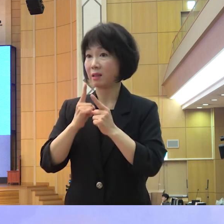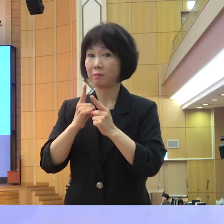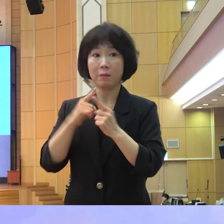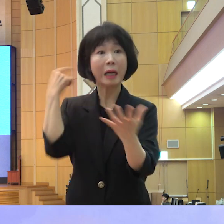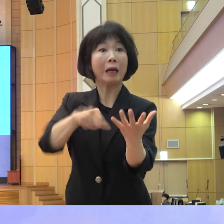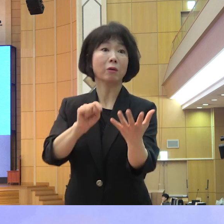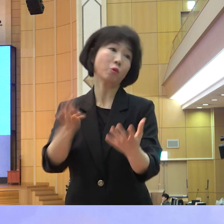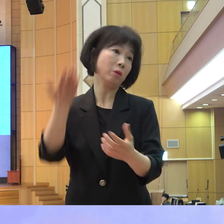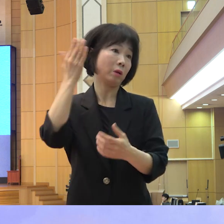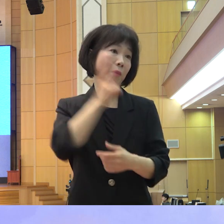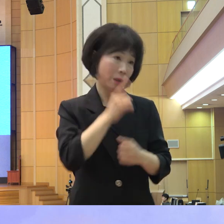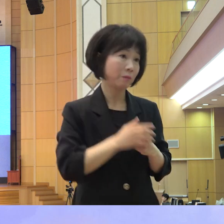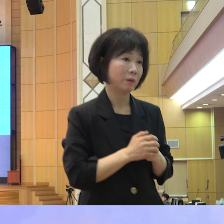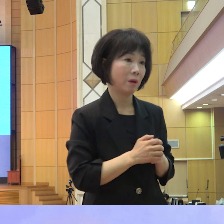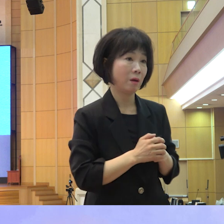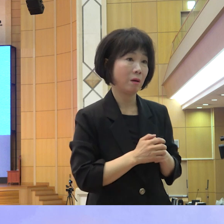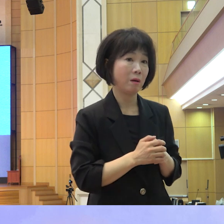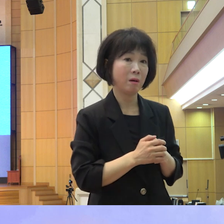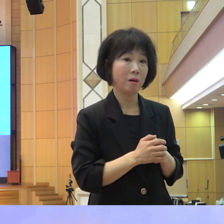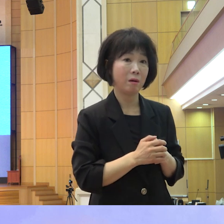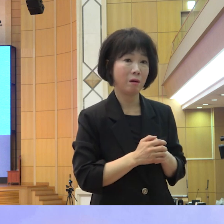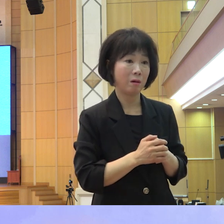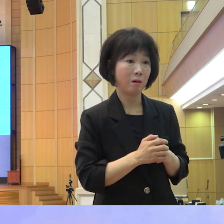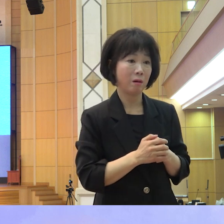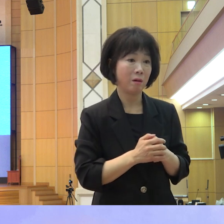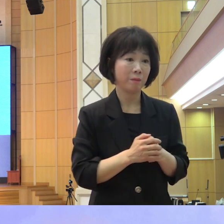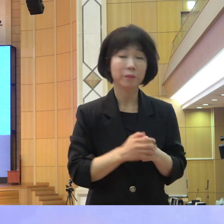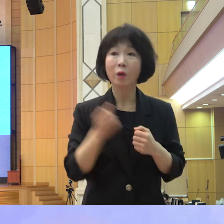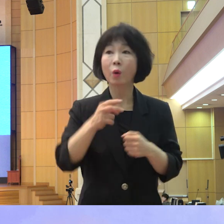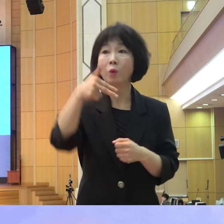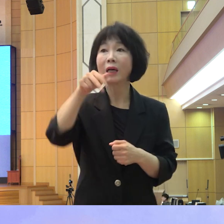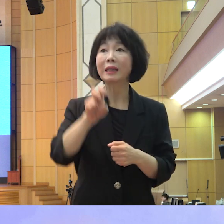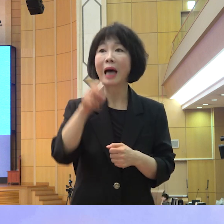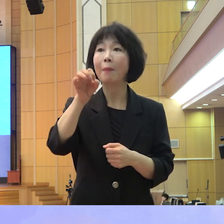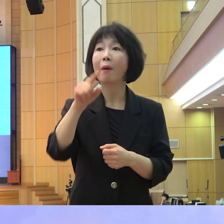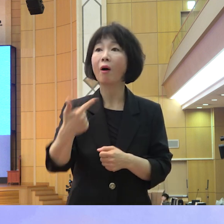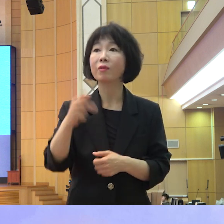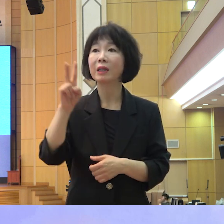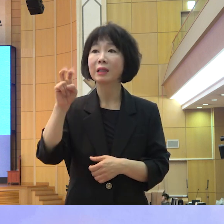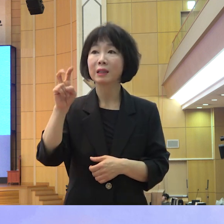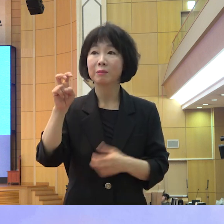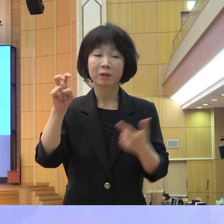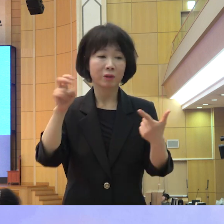6절도 한번 찾아보겠습니다. 어차피 찾으시는 김에 잠언서 22장 6절